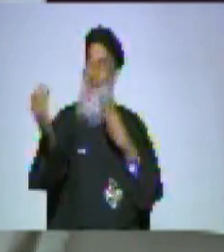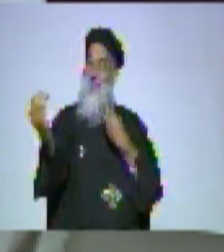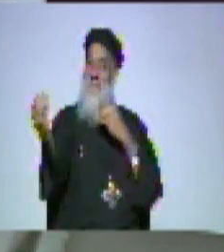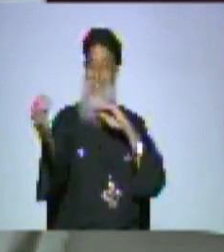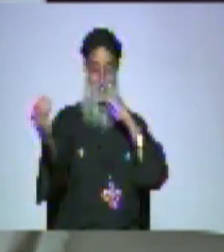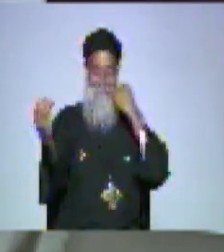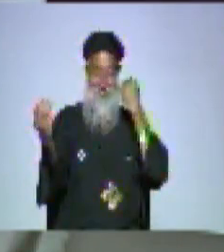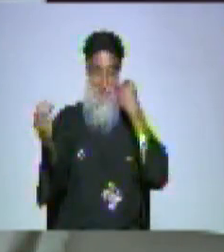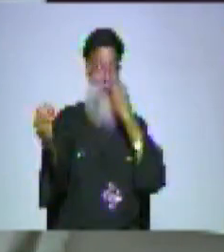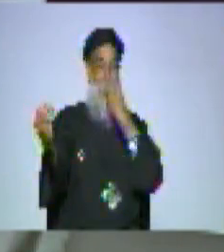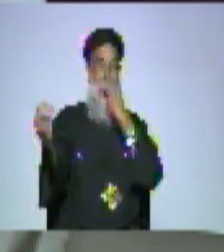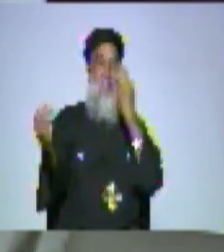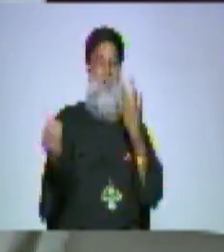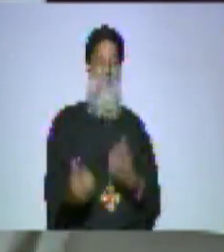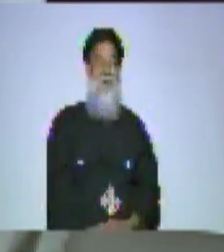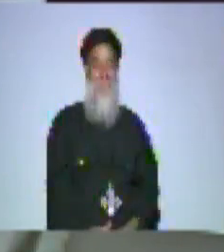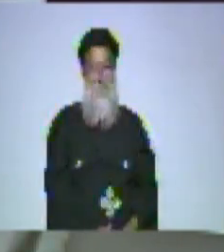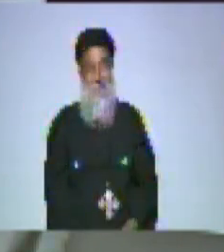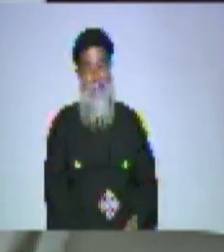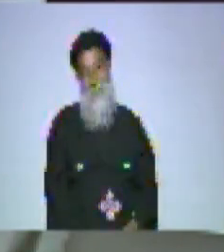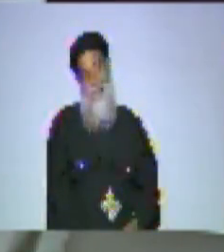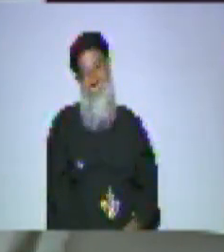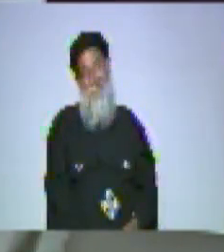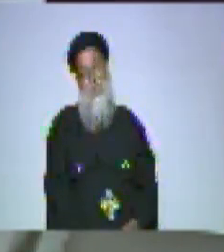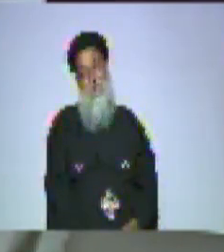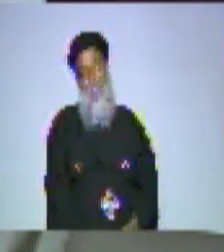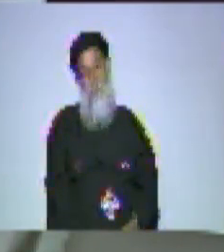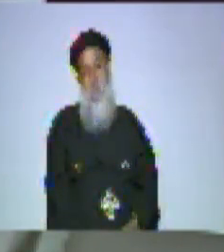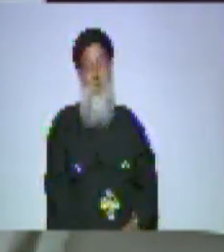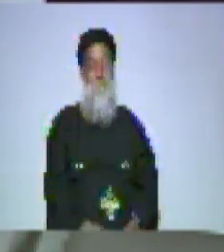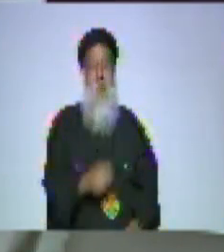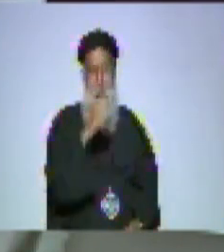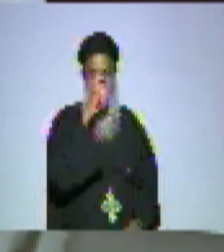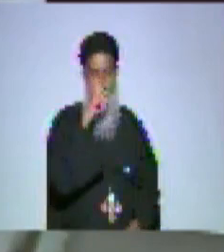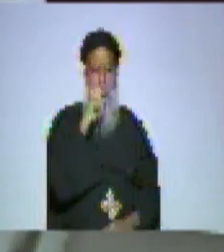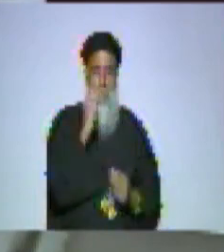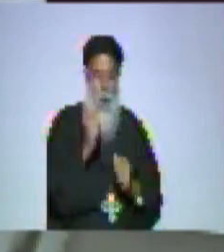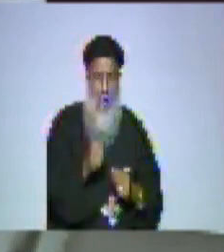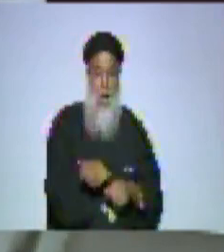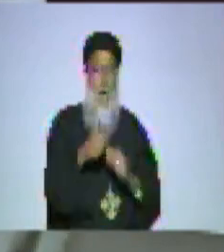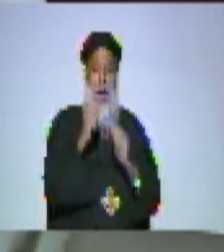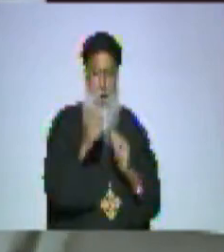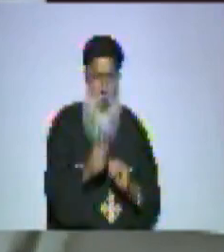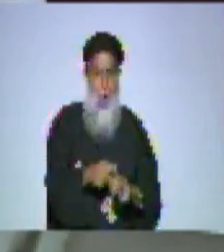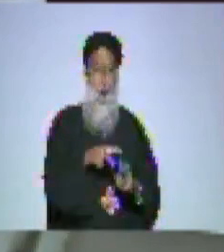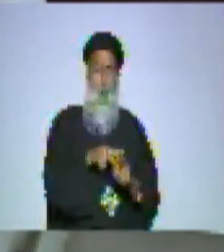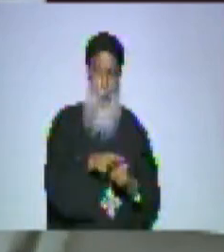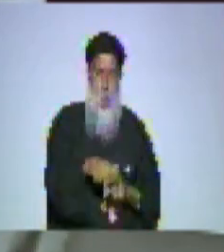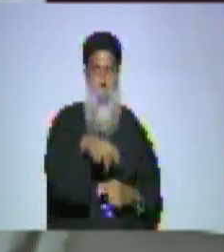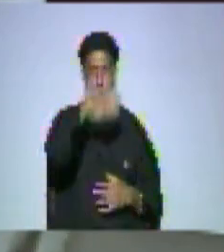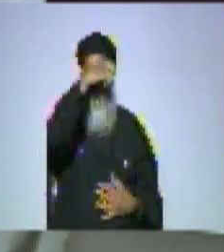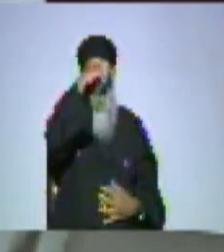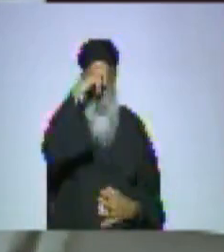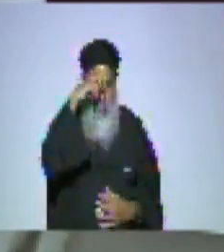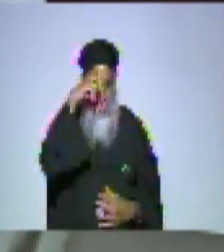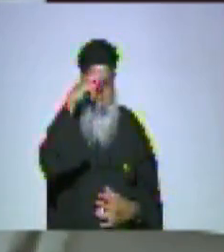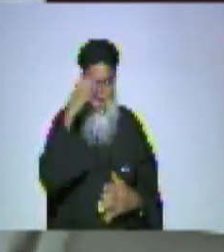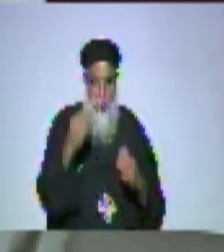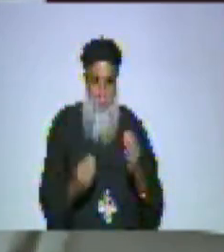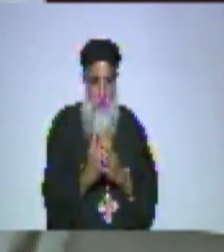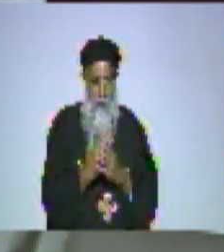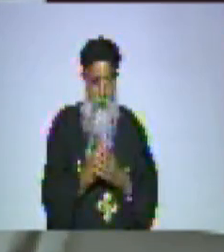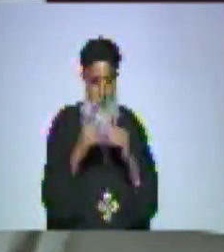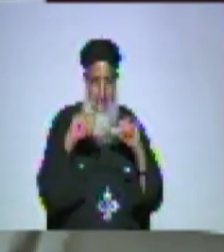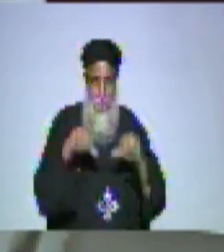جميله لان طبعا اي فلاح يزرع سواء صاحب الارض او